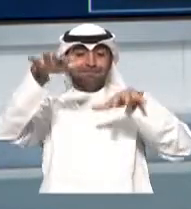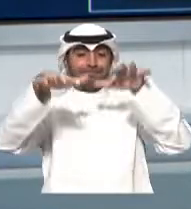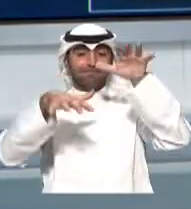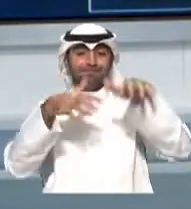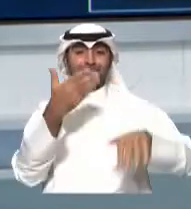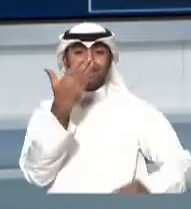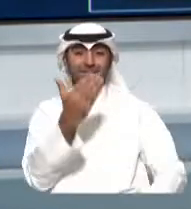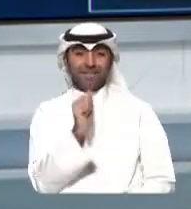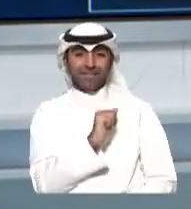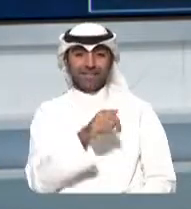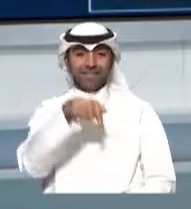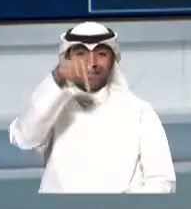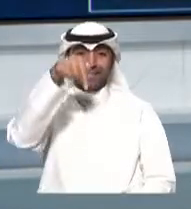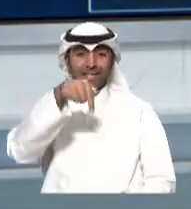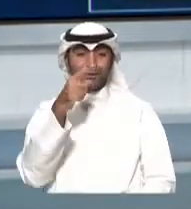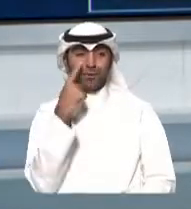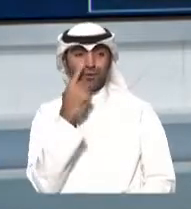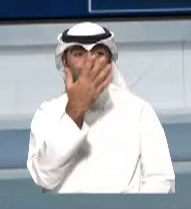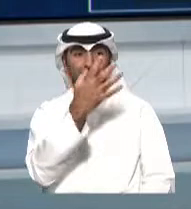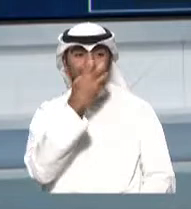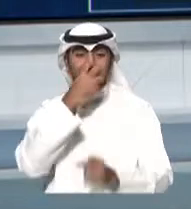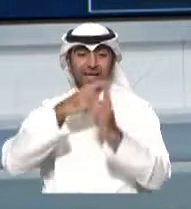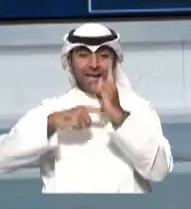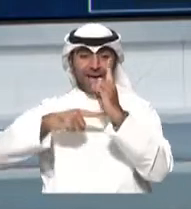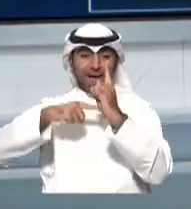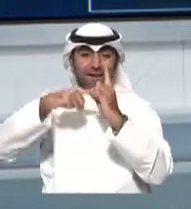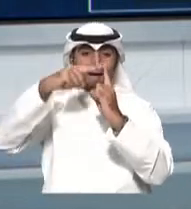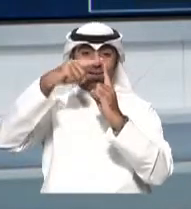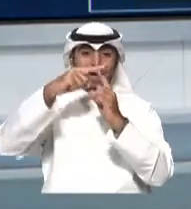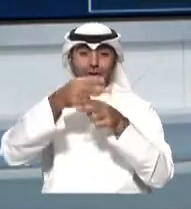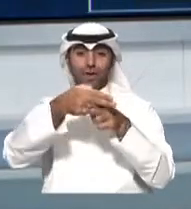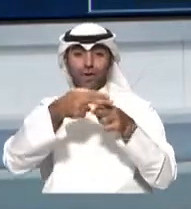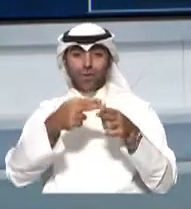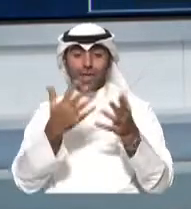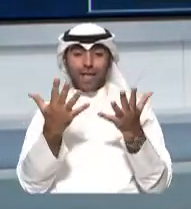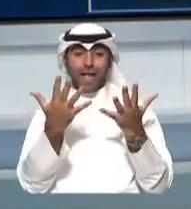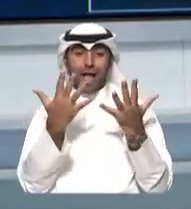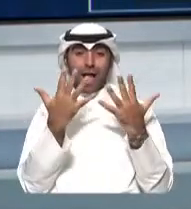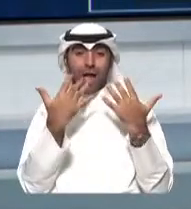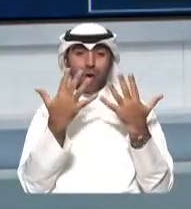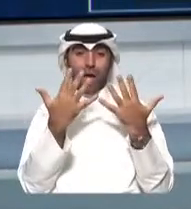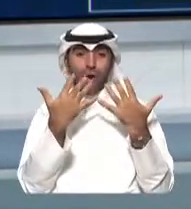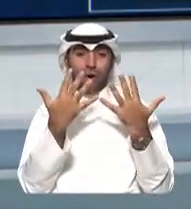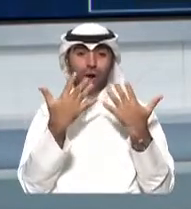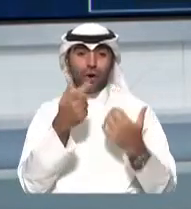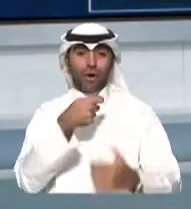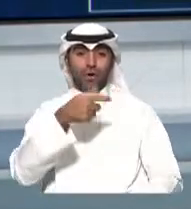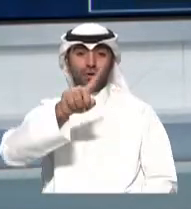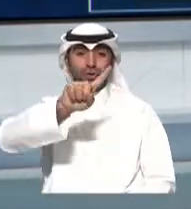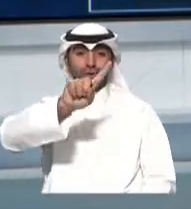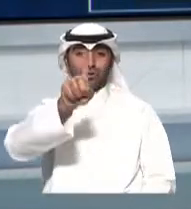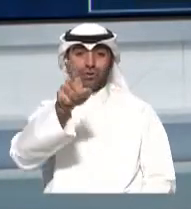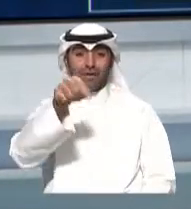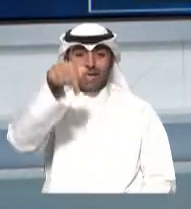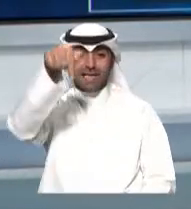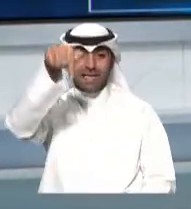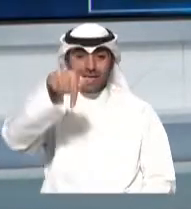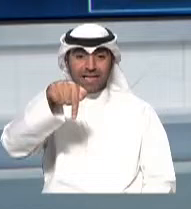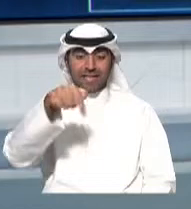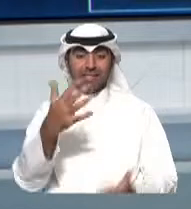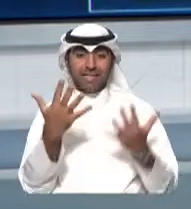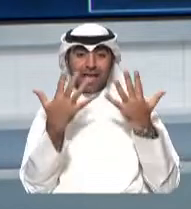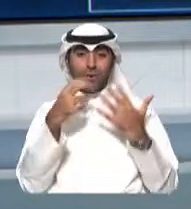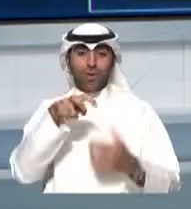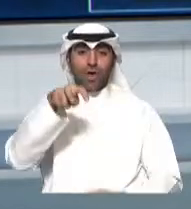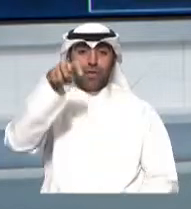في يوم الجمعة بإذن الله يرجع الجفاف وترجع أيضا السماء الصافية مجددا. حتى نهاية اليوم بإذن الله الرياح خفيفة المعتدلة